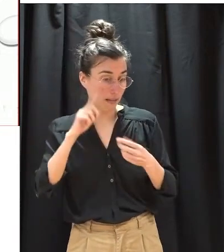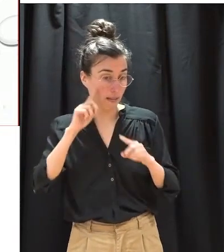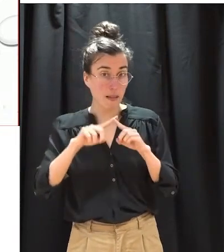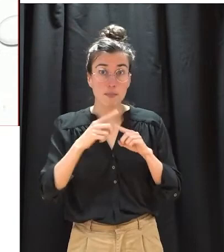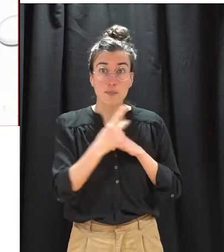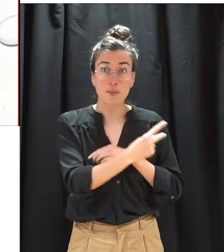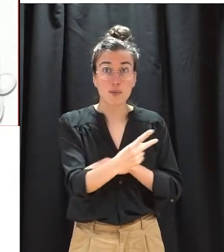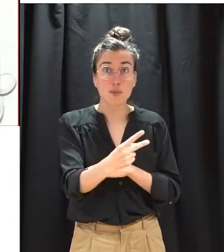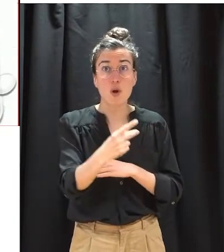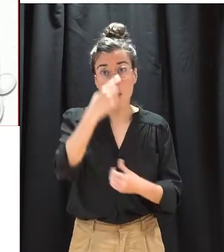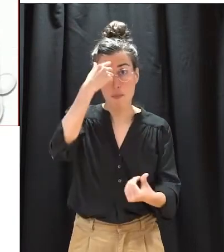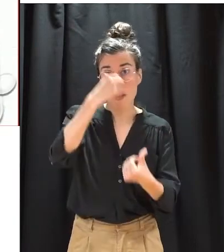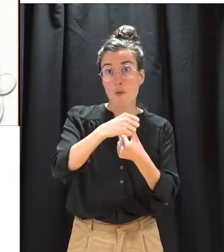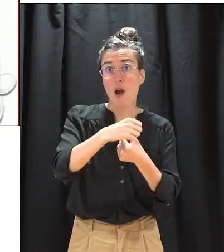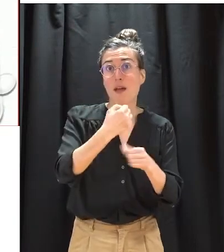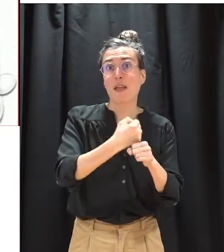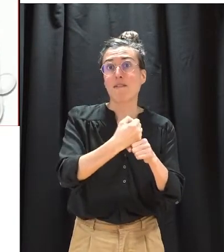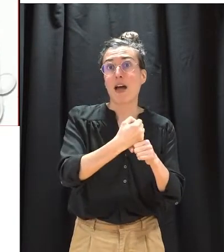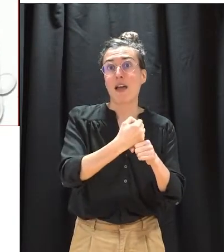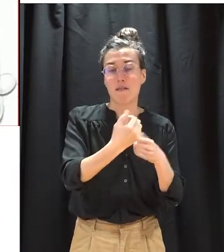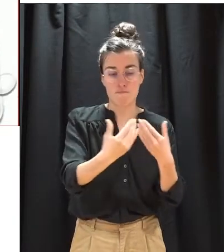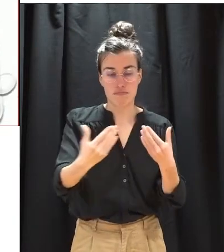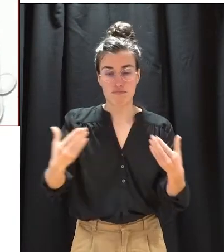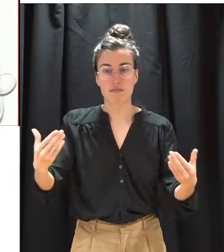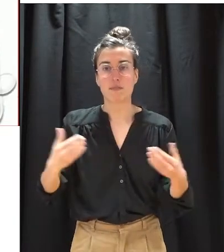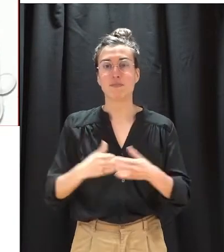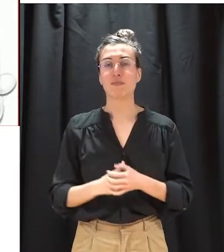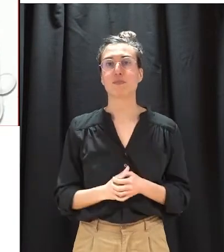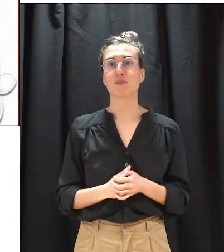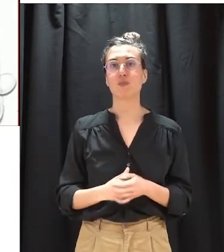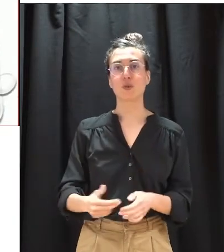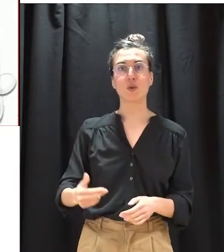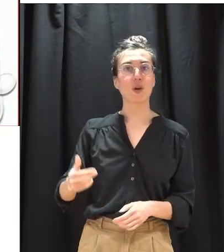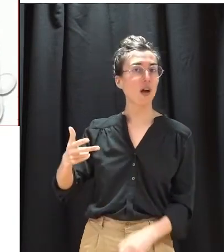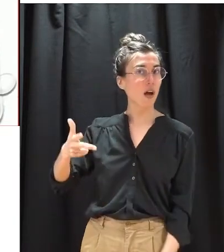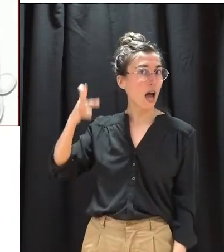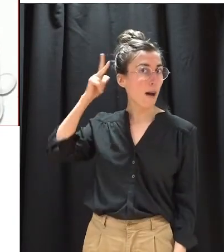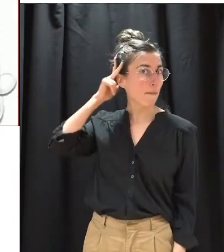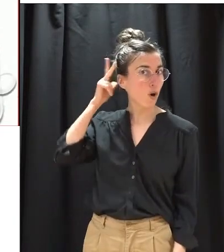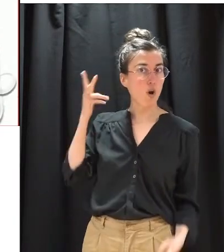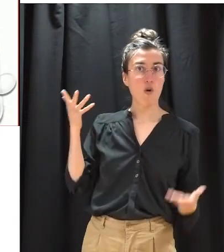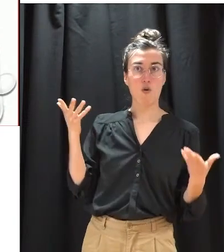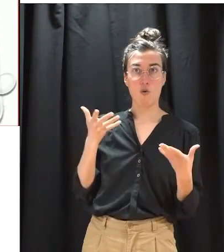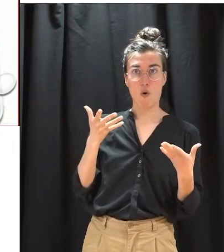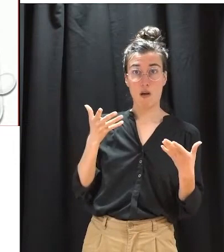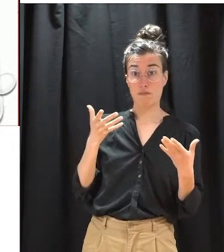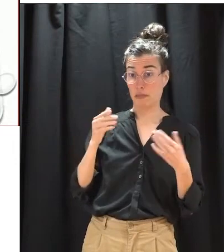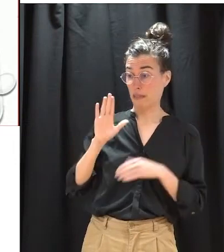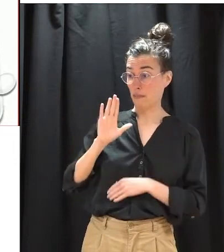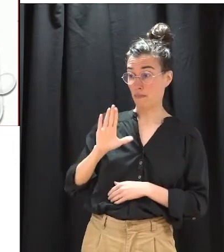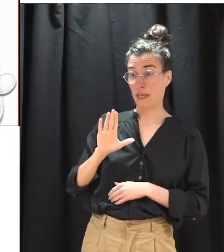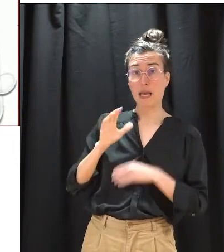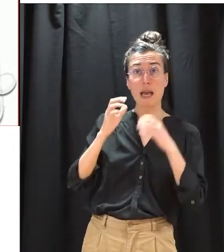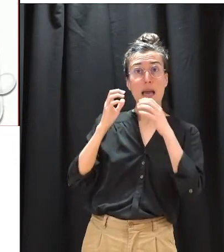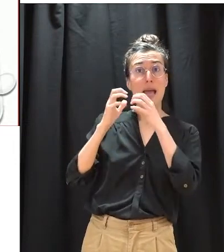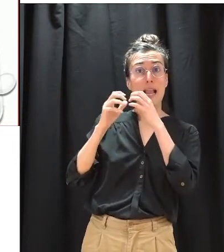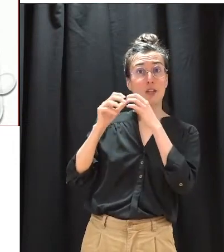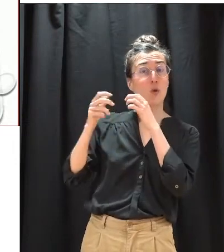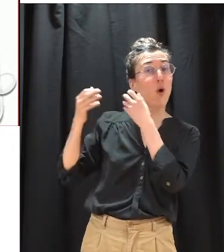Donc, je commence par l'implant cochléaire. Donc l'implant cochléaire, qu'est-ce que c'est? C'est un dispositif donc, électroacoustique qu'on va